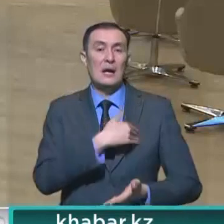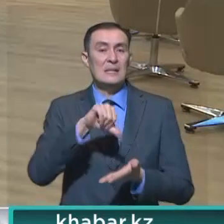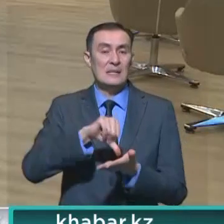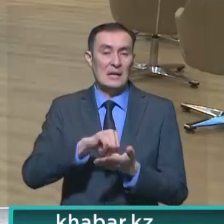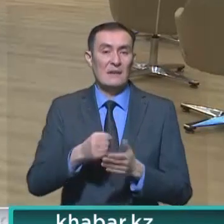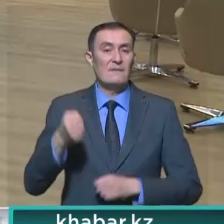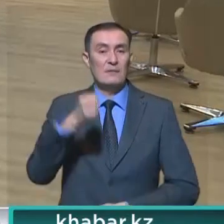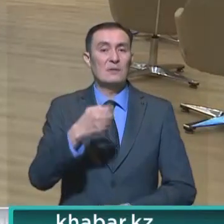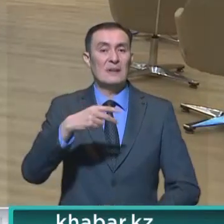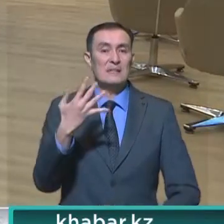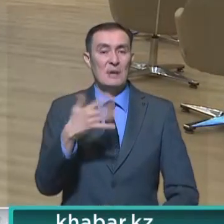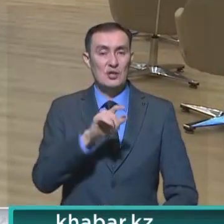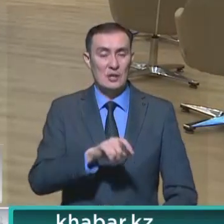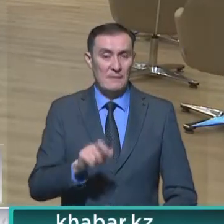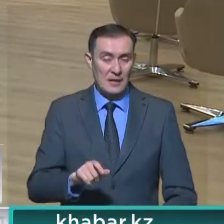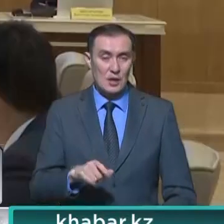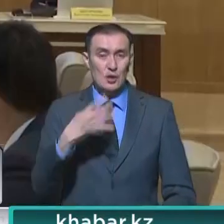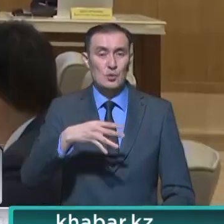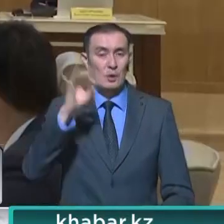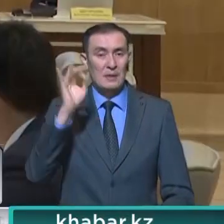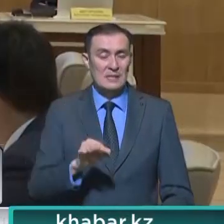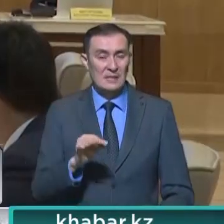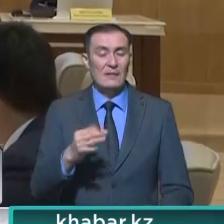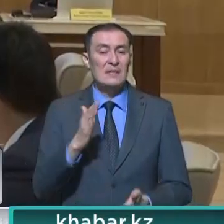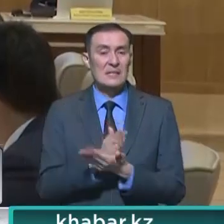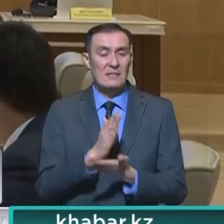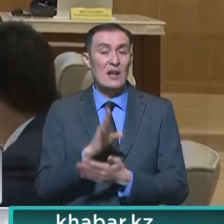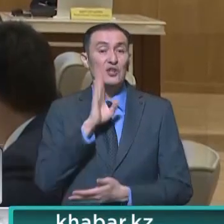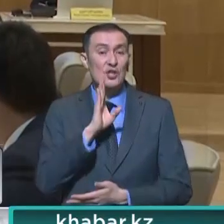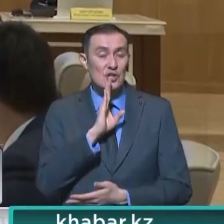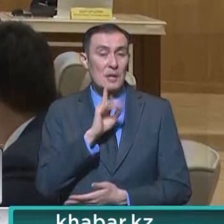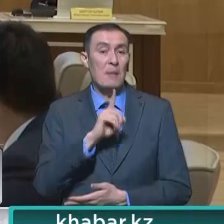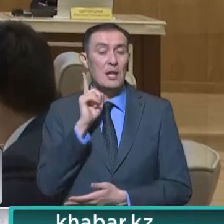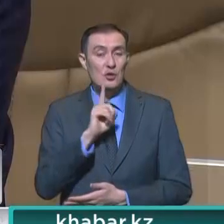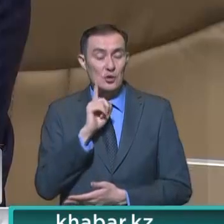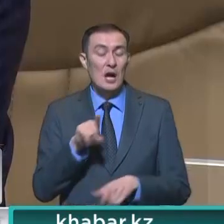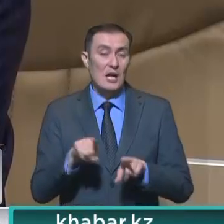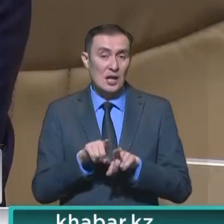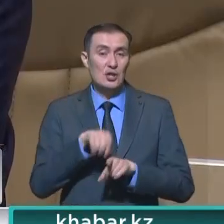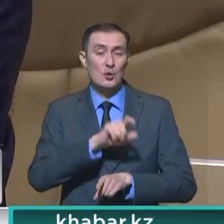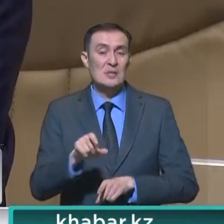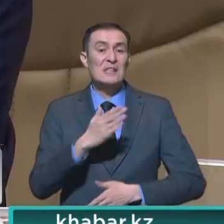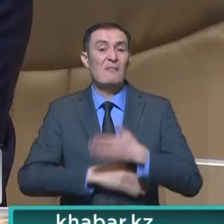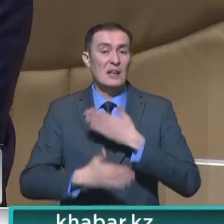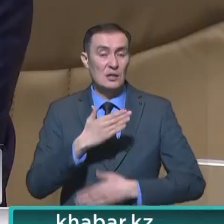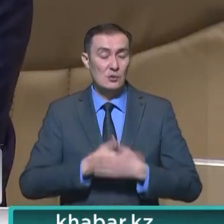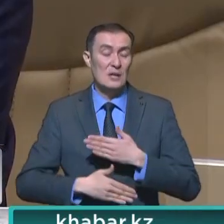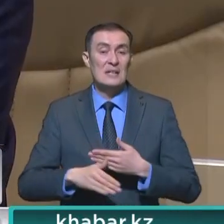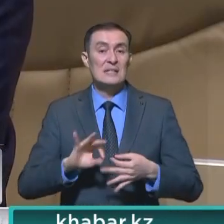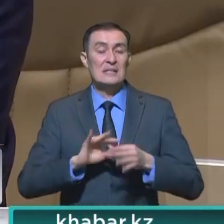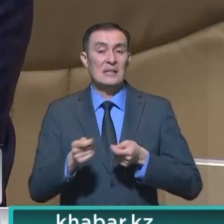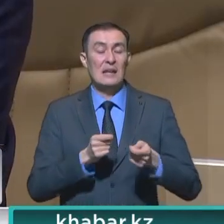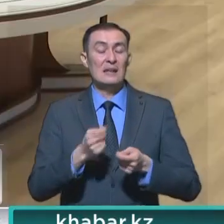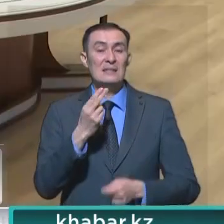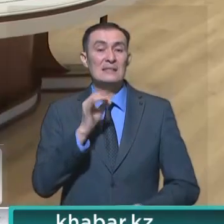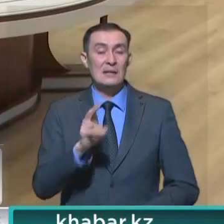депутаты выдвинуто 25 человек. 40% из них составляют женщины, молодежь и люди с особыми потребностями. Секретарь ЦИК